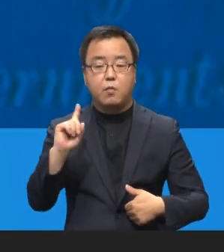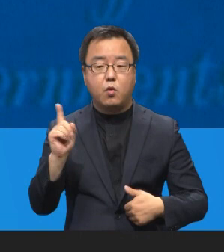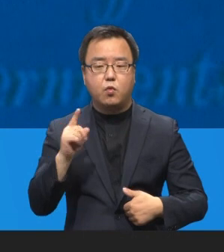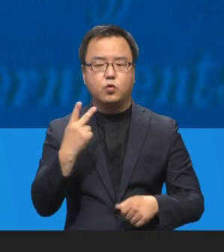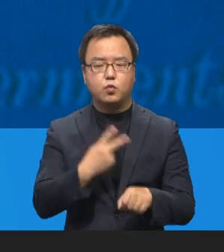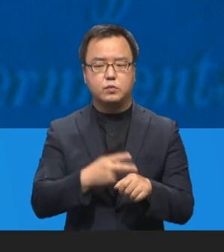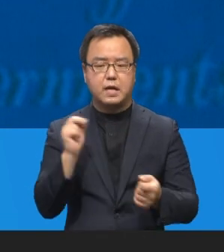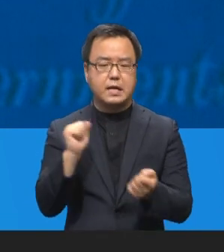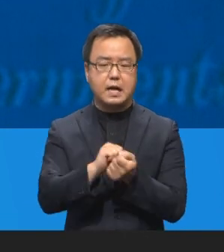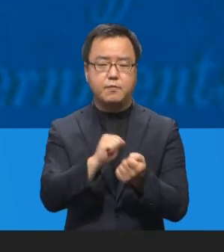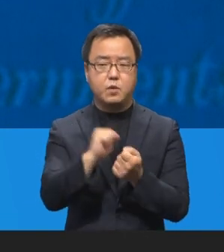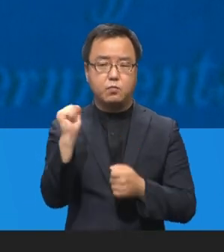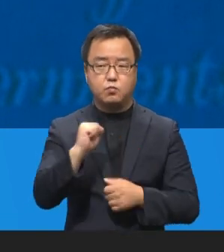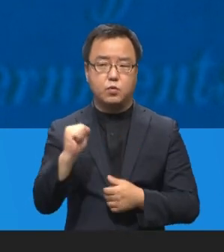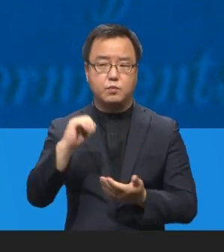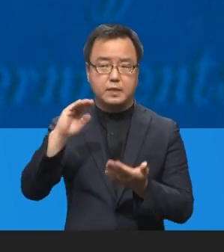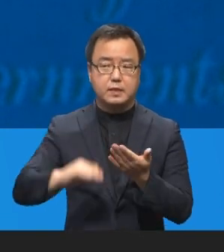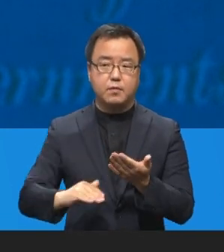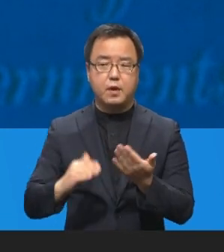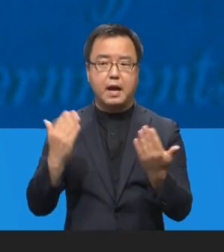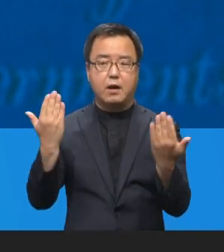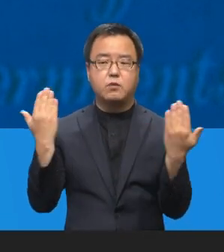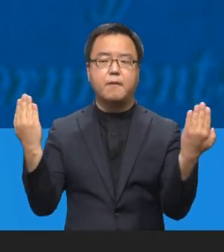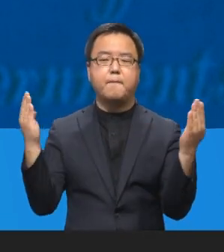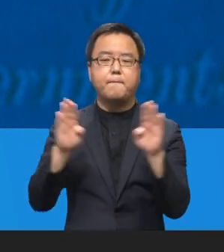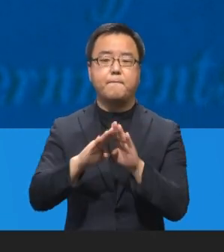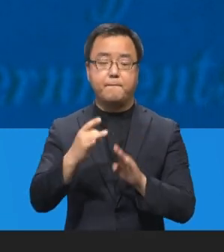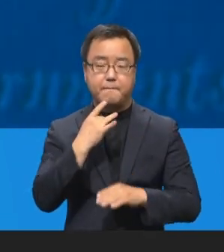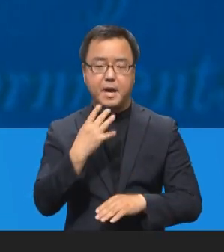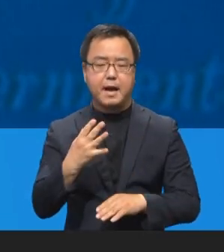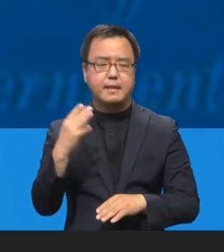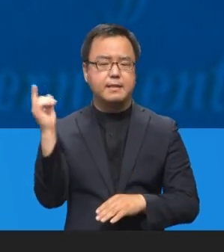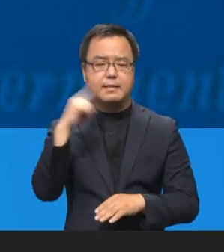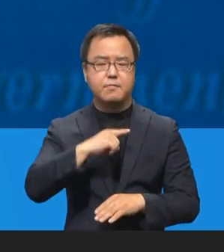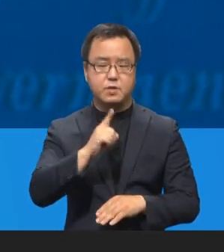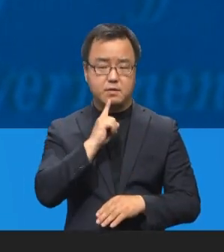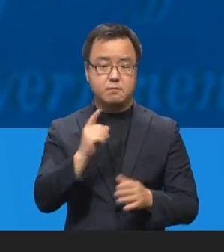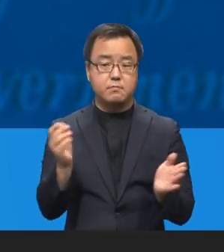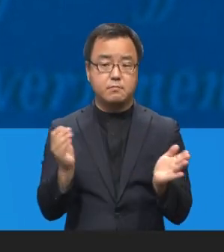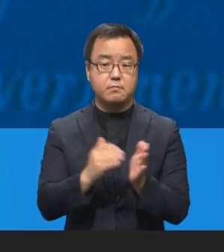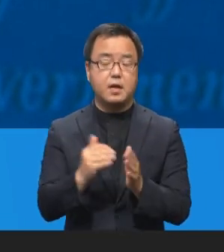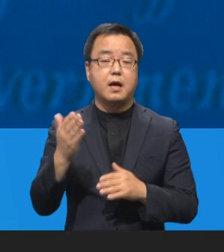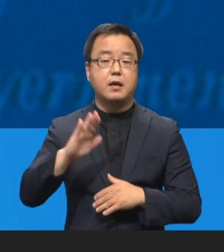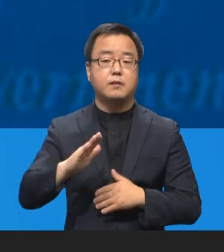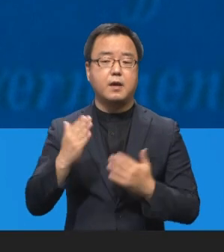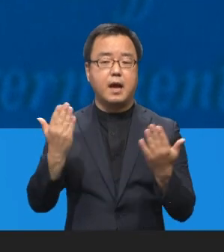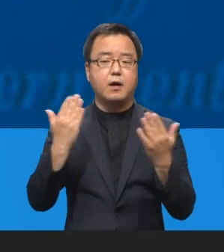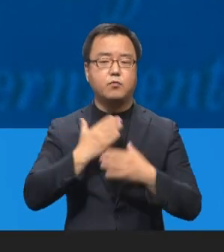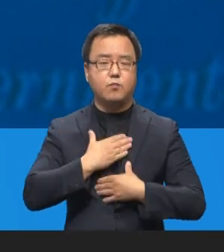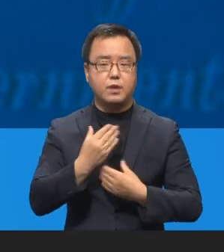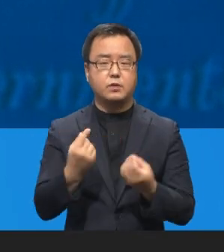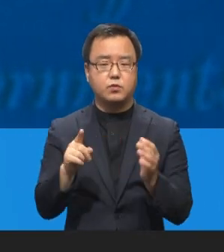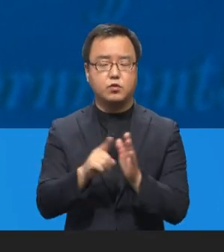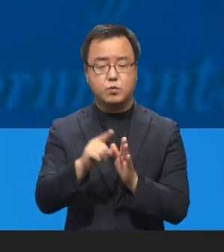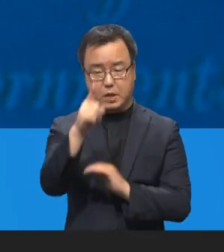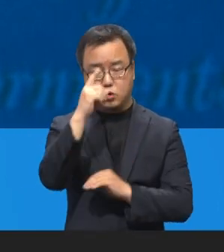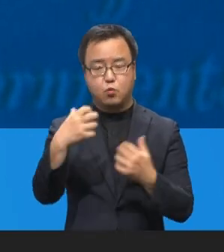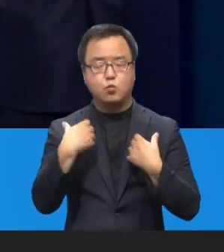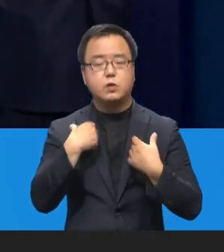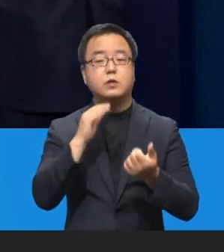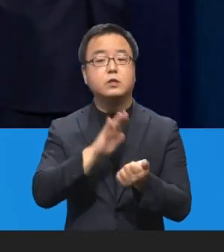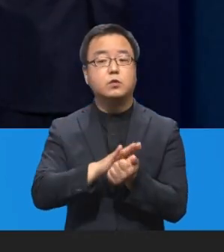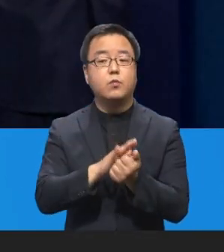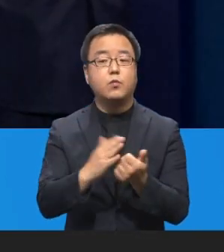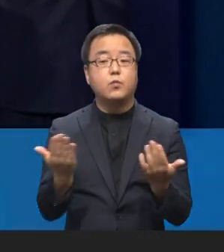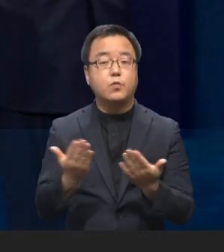낮고 학교를 마냥 닫아놓는 것이 더 나쁘다는 겁니다. 하지만 학교 안전을 위해 정부가 뭘 지원해 줄 것인가에